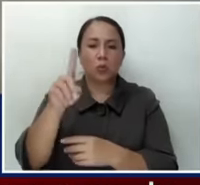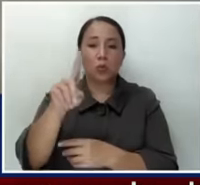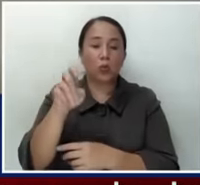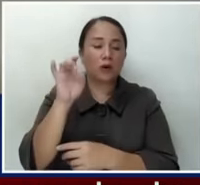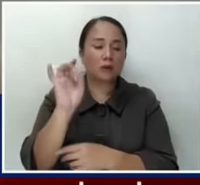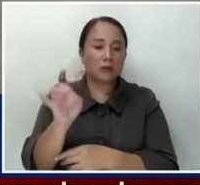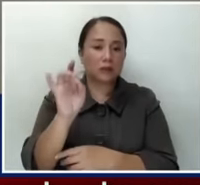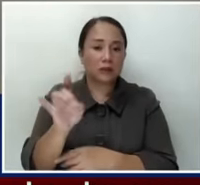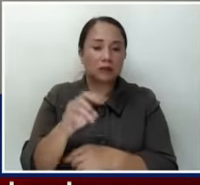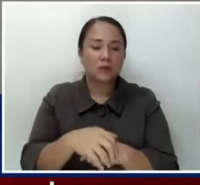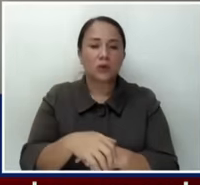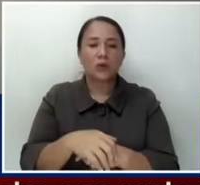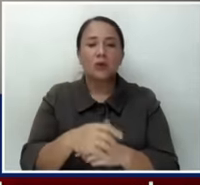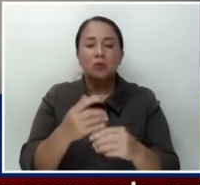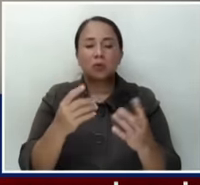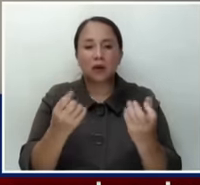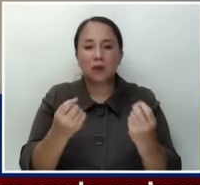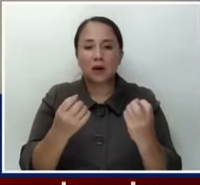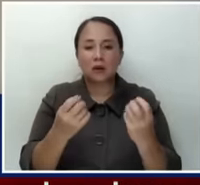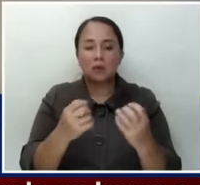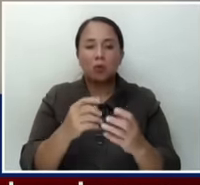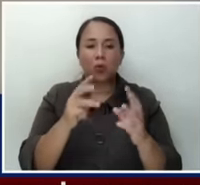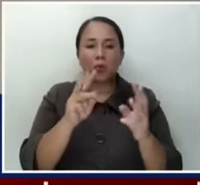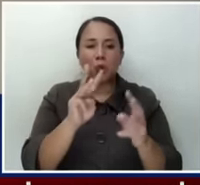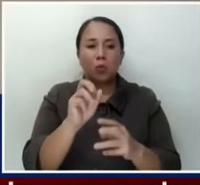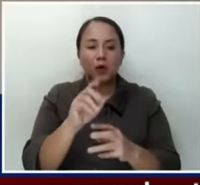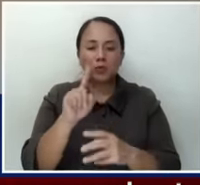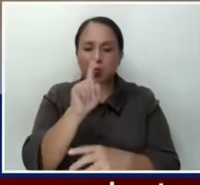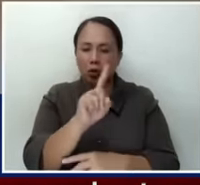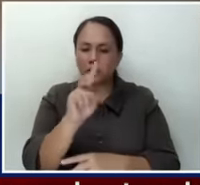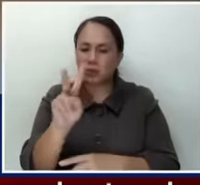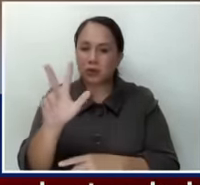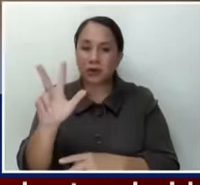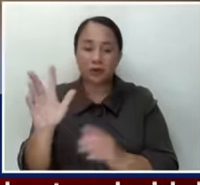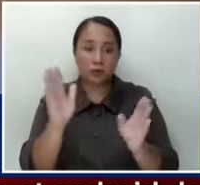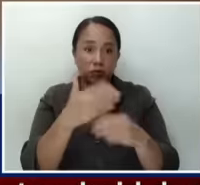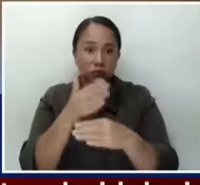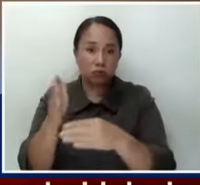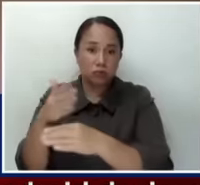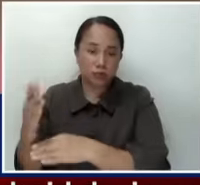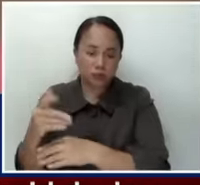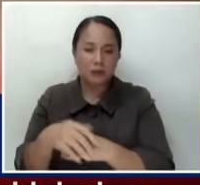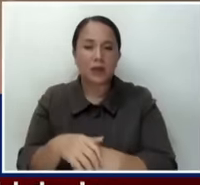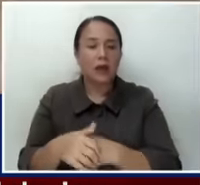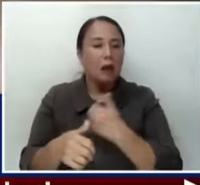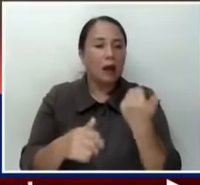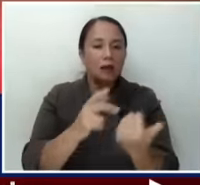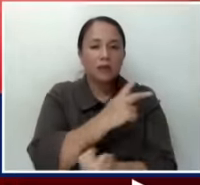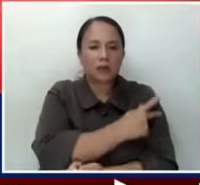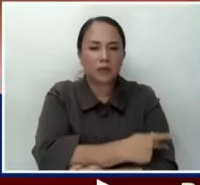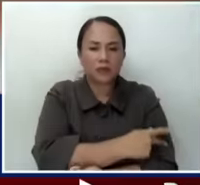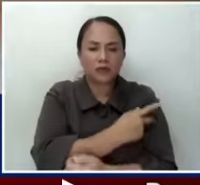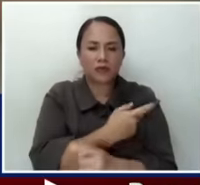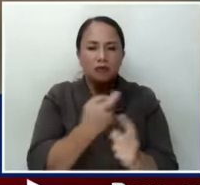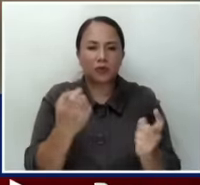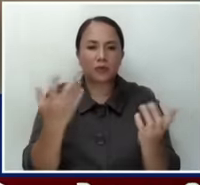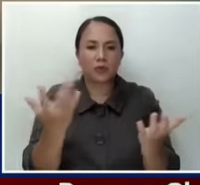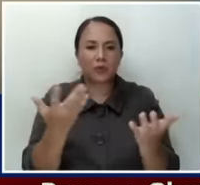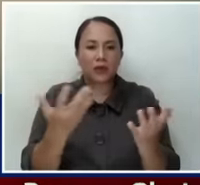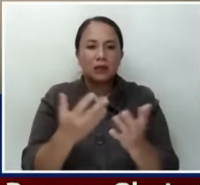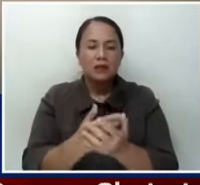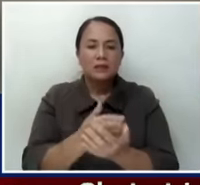karamihan mula doon sa wards 1, 2, 3, 4, at yung kanilang ilan naman sa mga pasyente ay mula doon sa tinatawag nilang